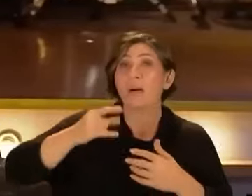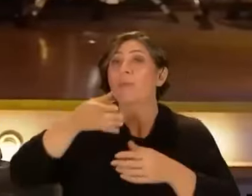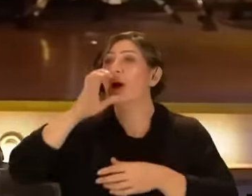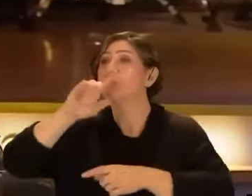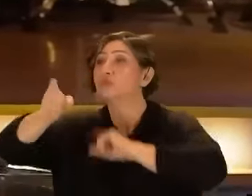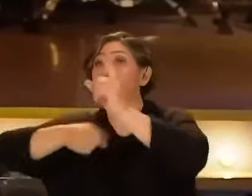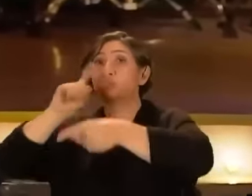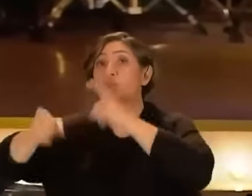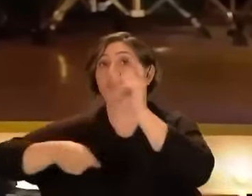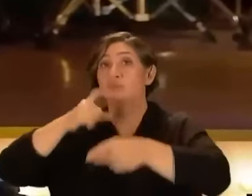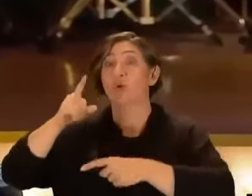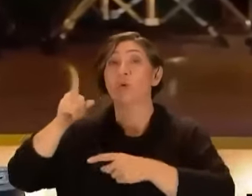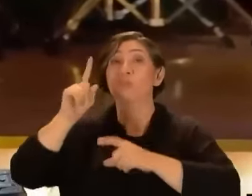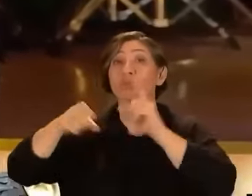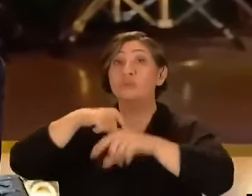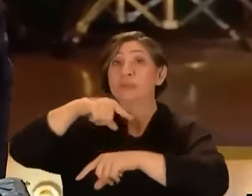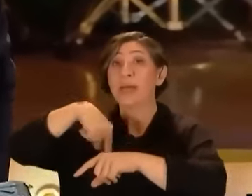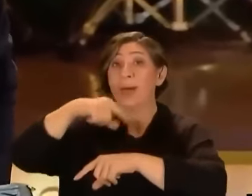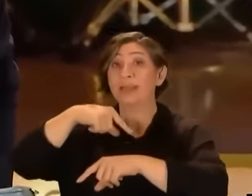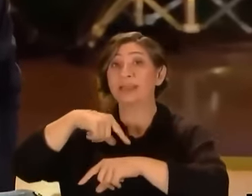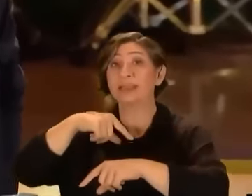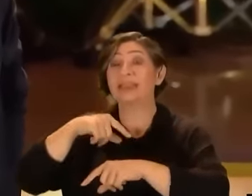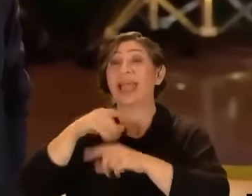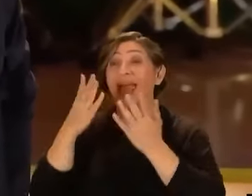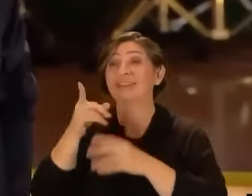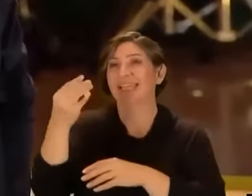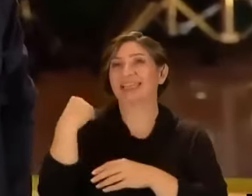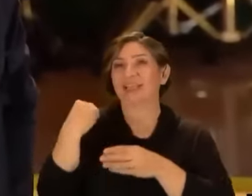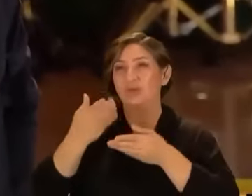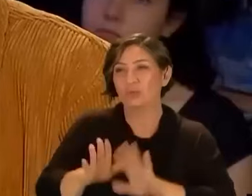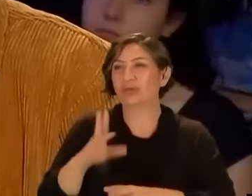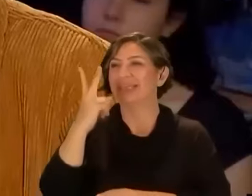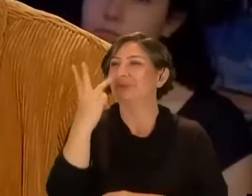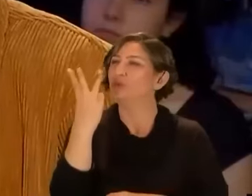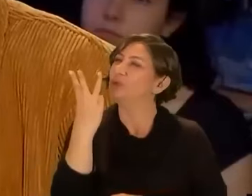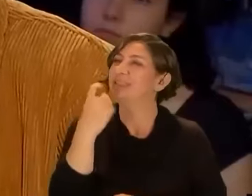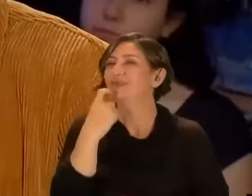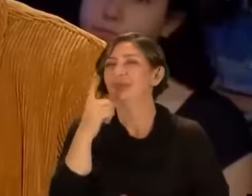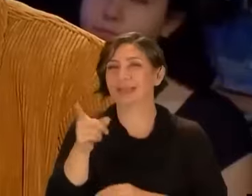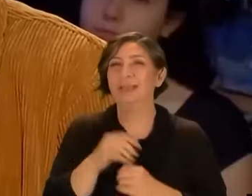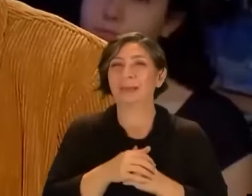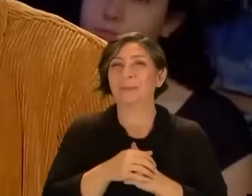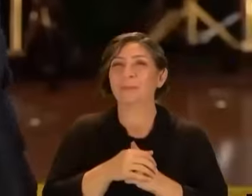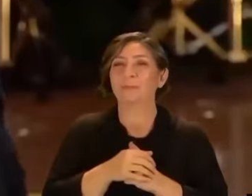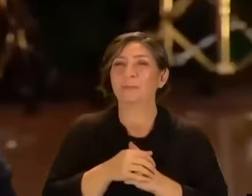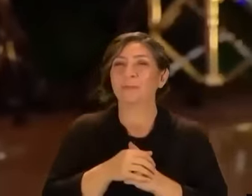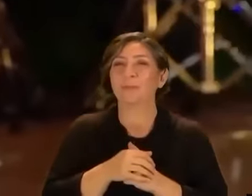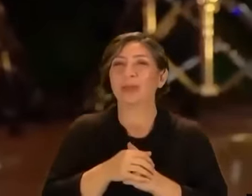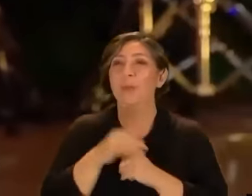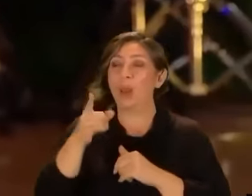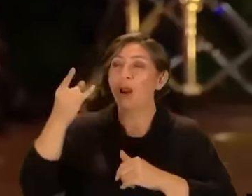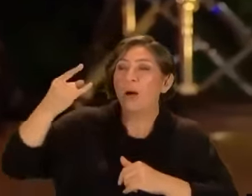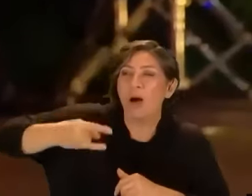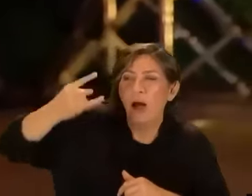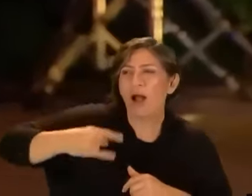buluyorduk. Ha. O bulduğumuz sırada, evet sen yeni doğmuştun, 2-3 yaşındaydın. Evet. Böyle